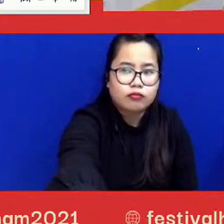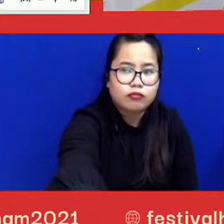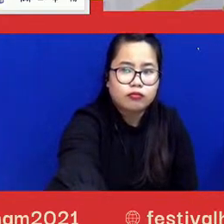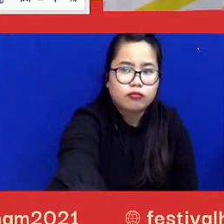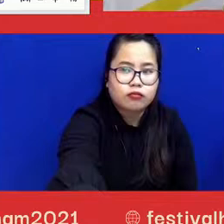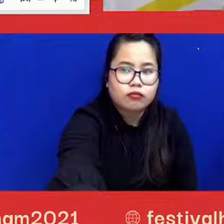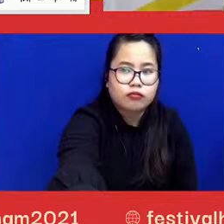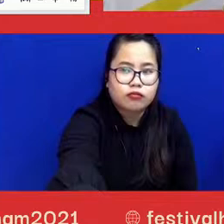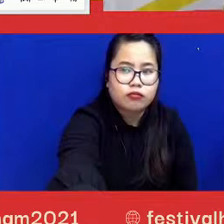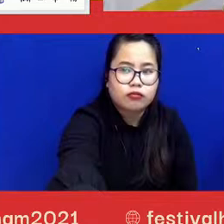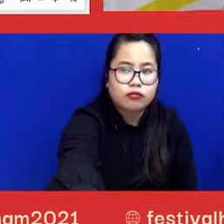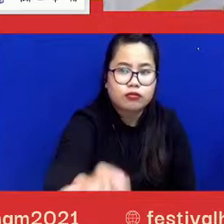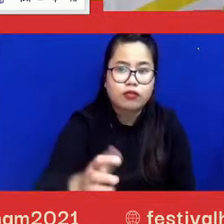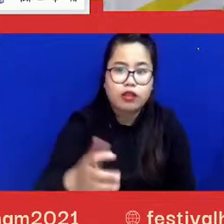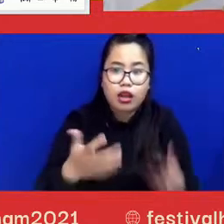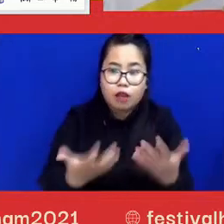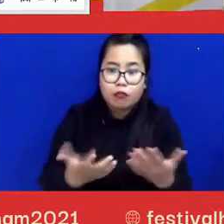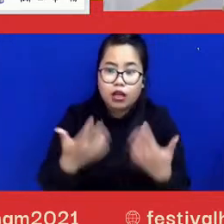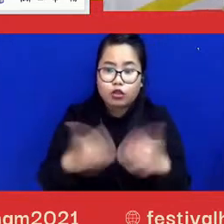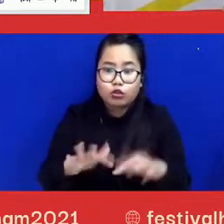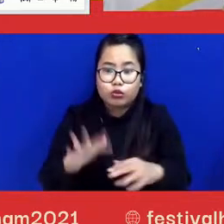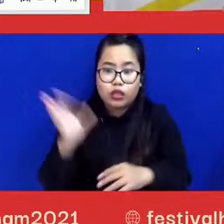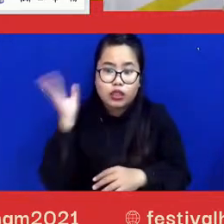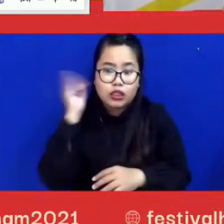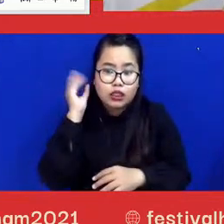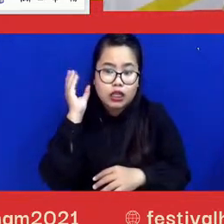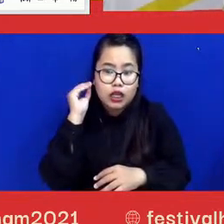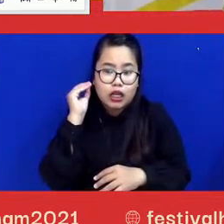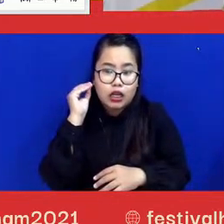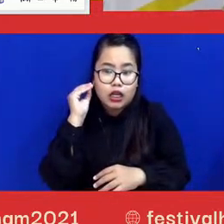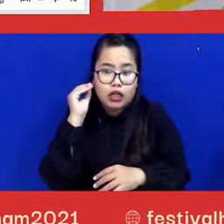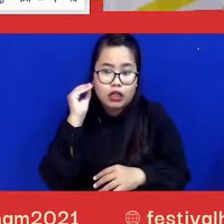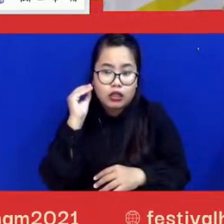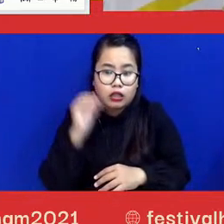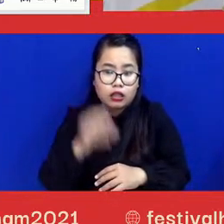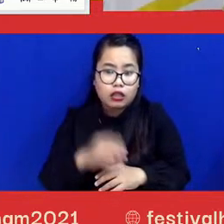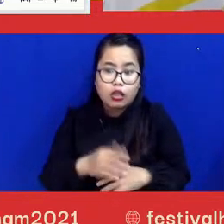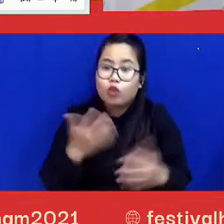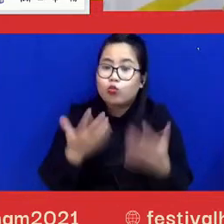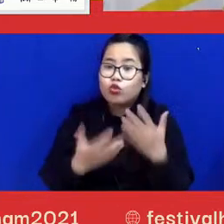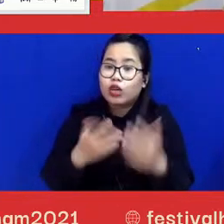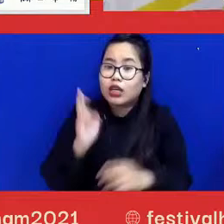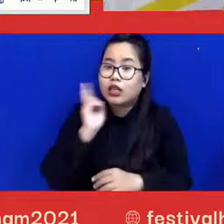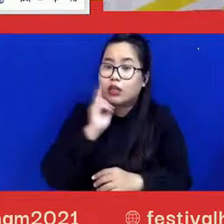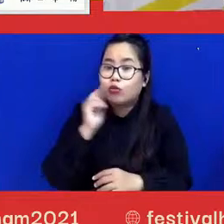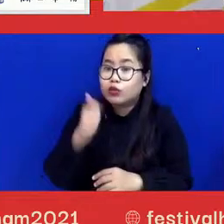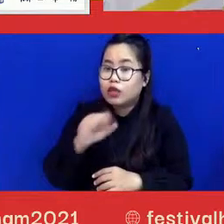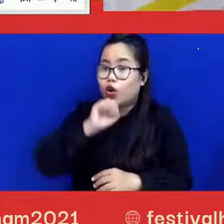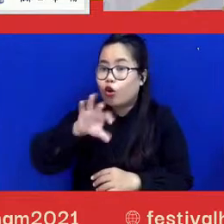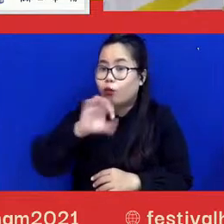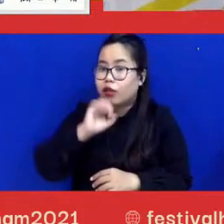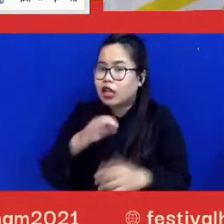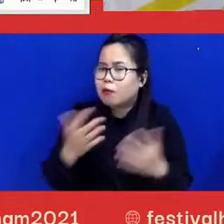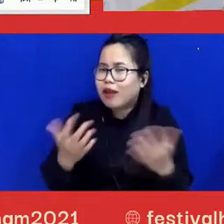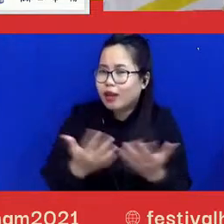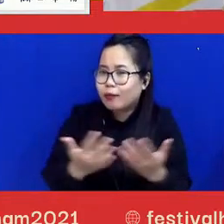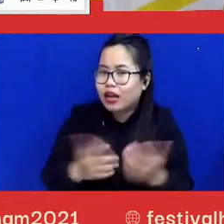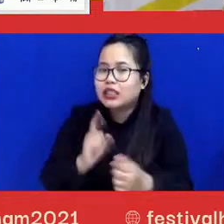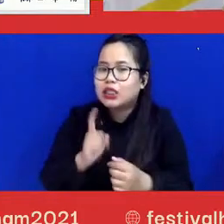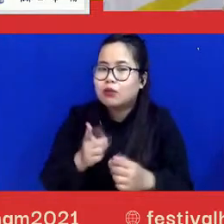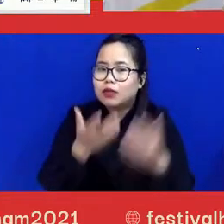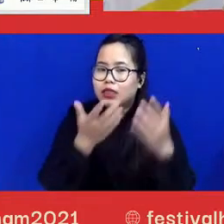Ya, sudah. Oke, kita Bu. Ibu komentar sedikit Bu, gimana kira-kira Bu? Karena ini handbook masih